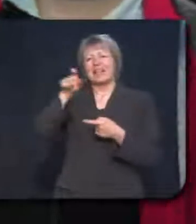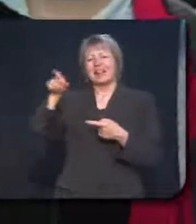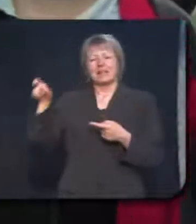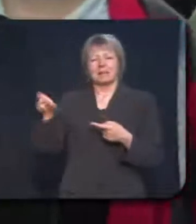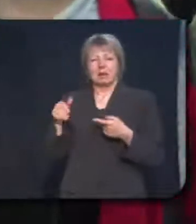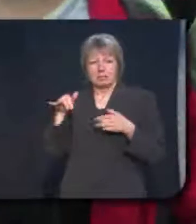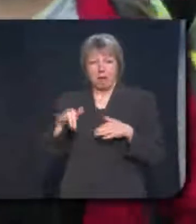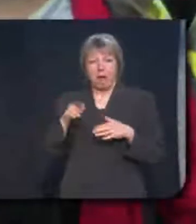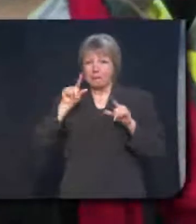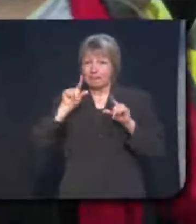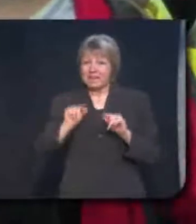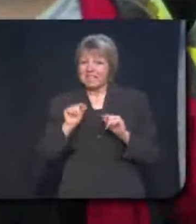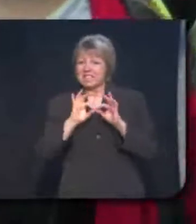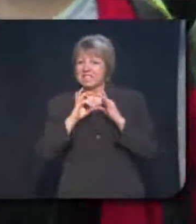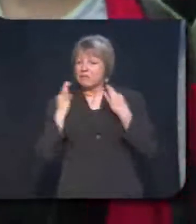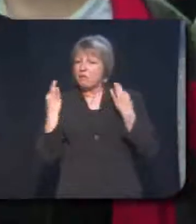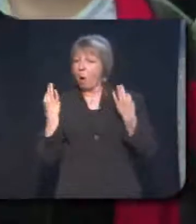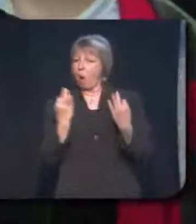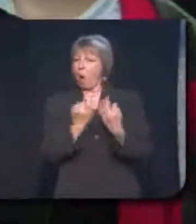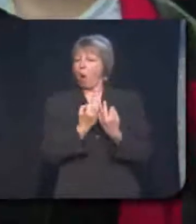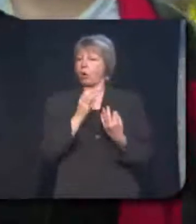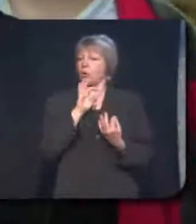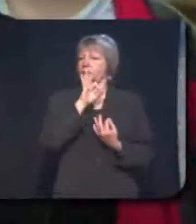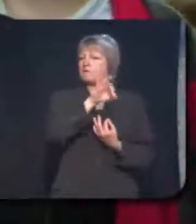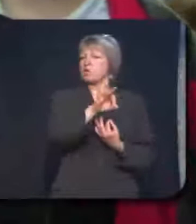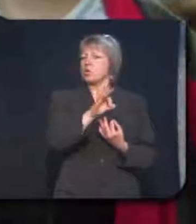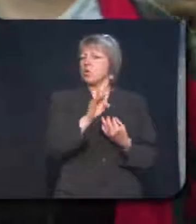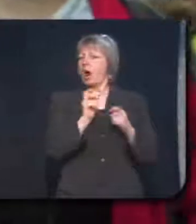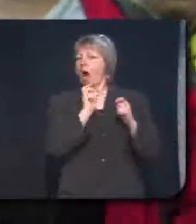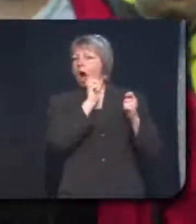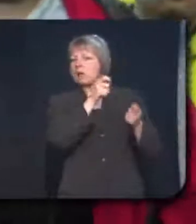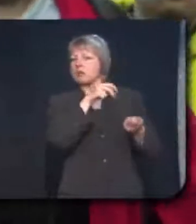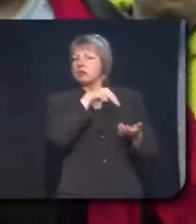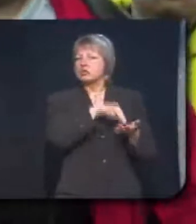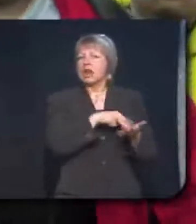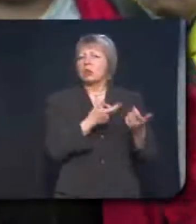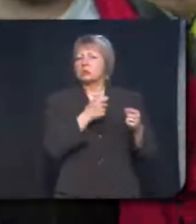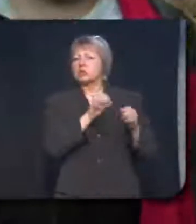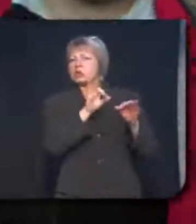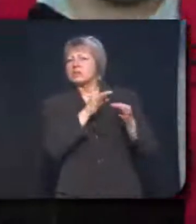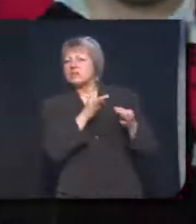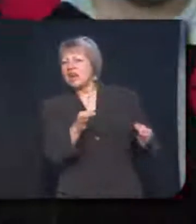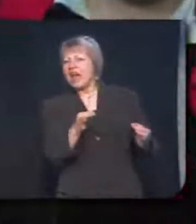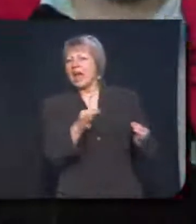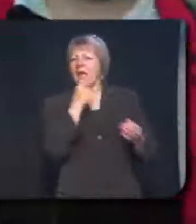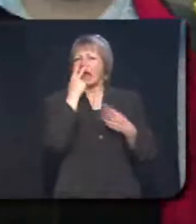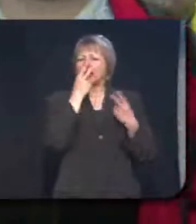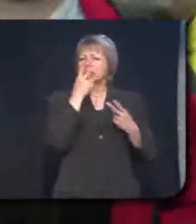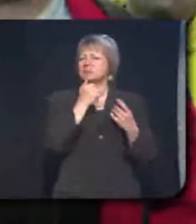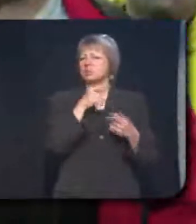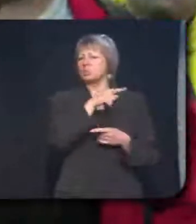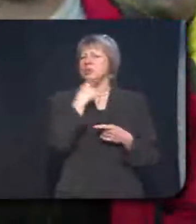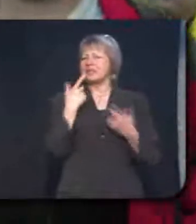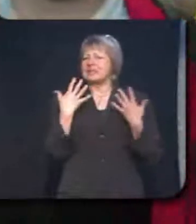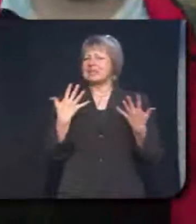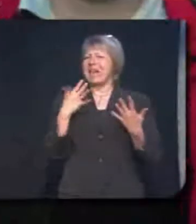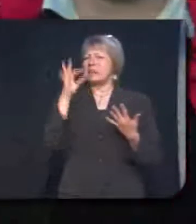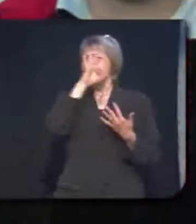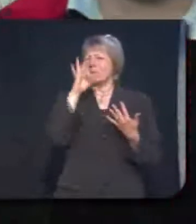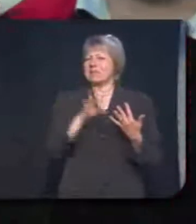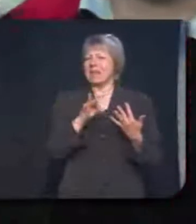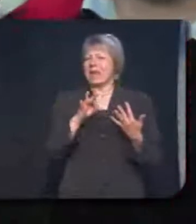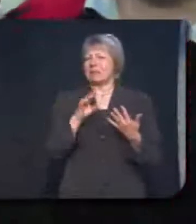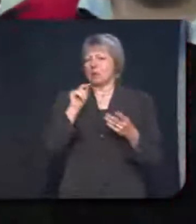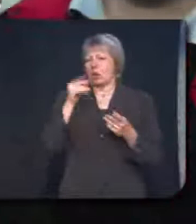Geschichte in irgendeiner Art und Weise beschlussfähig ist weil du hattest ja gesagt man braucht zehn Prozent der